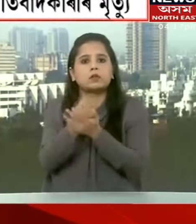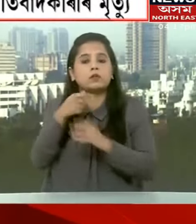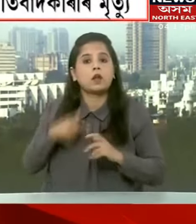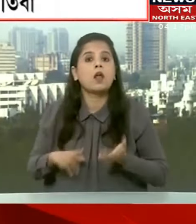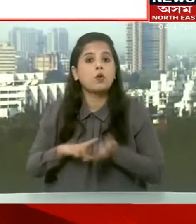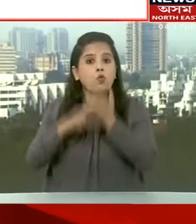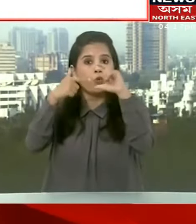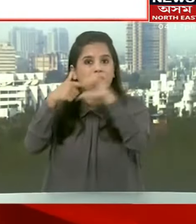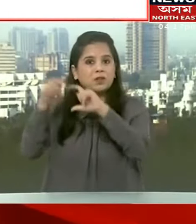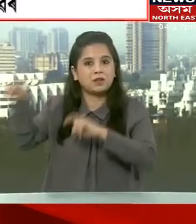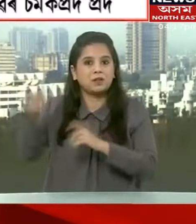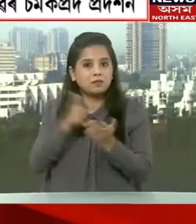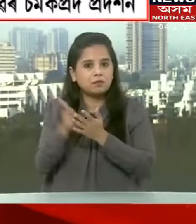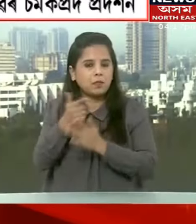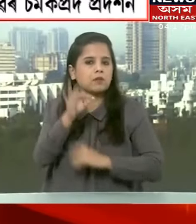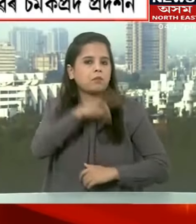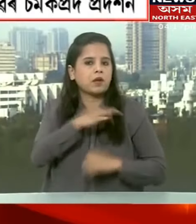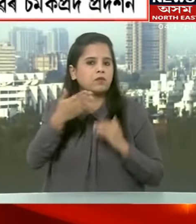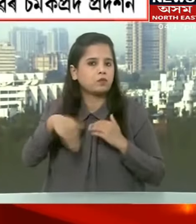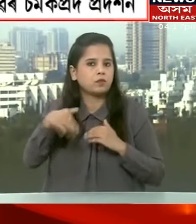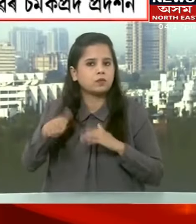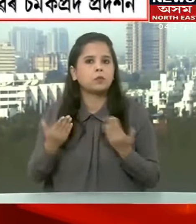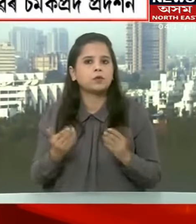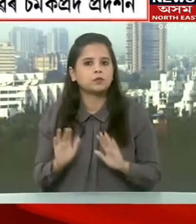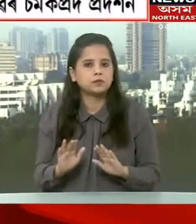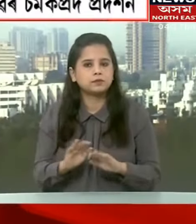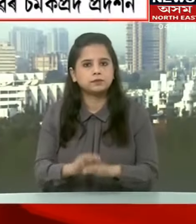के किसानों को फायदा होगा।